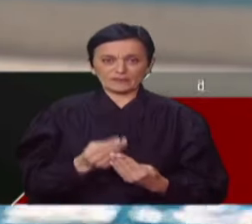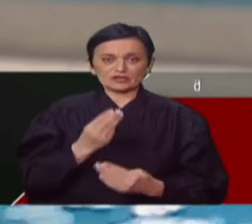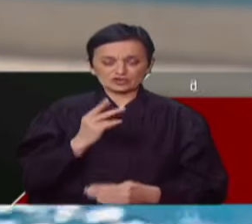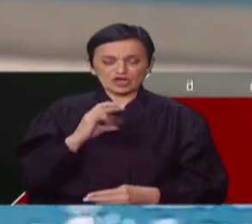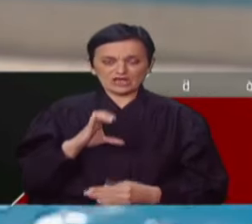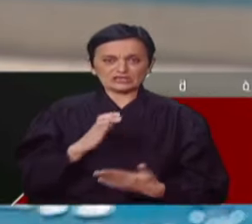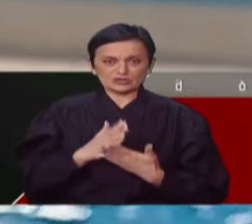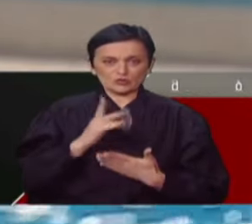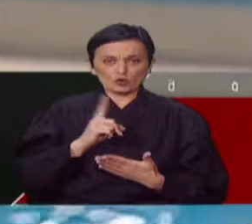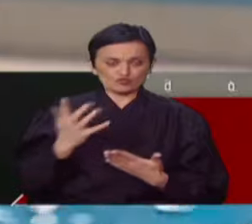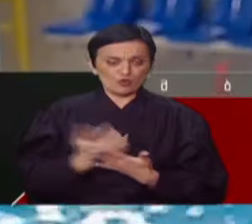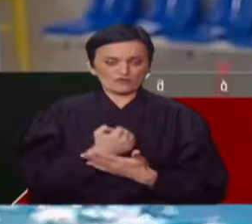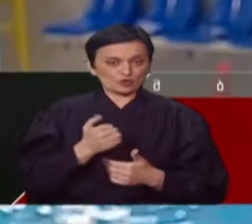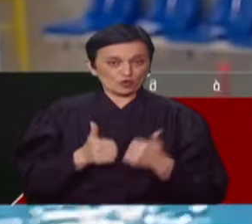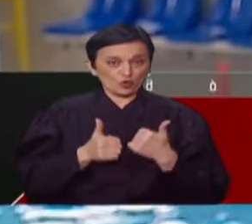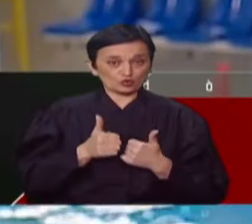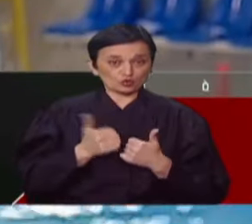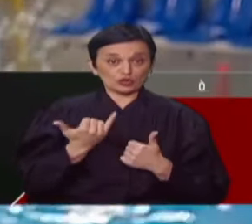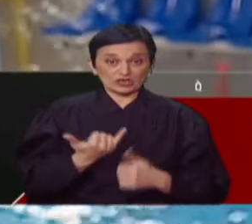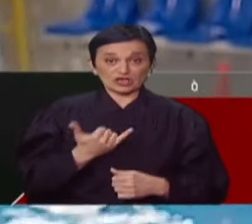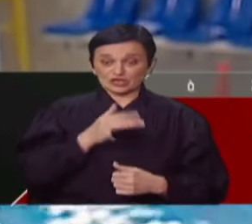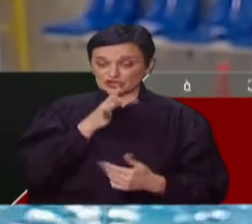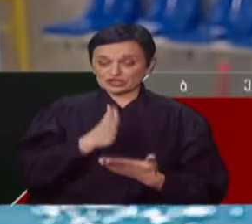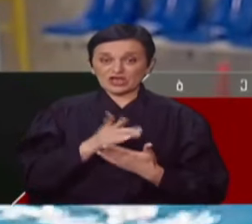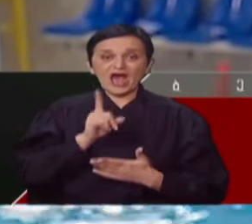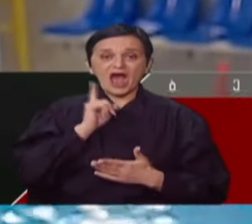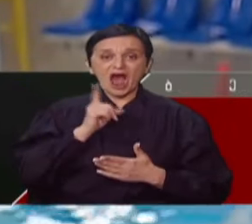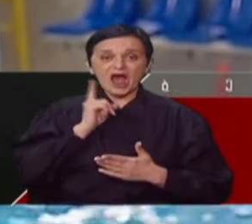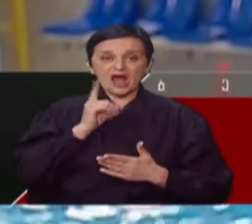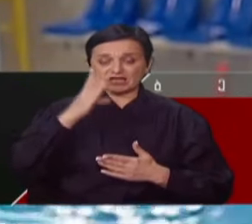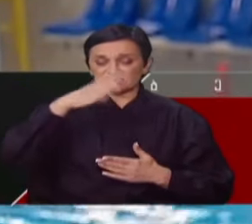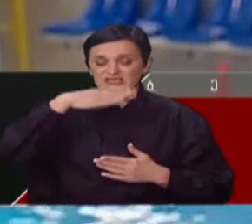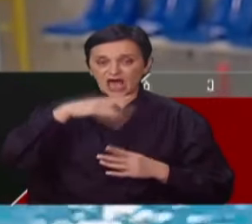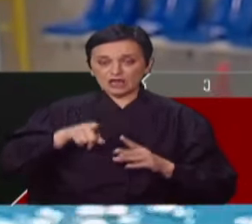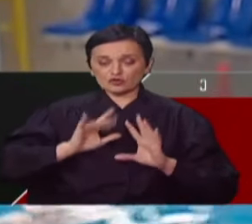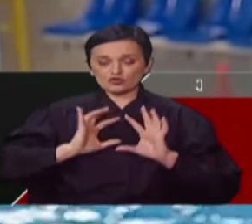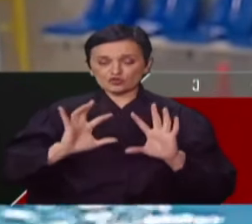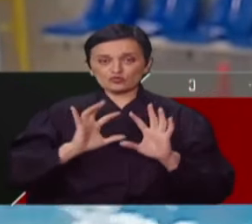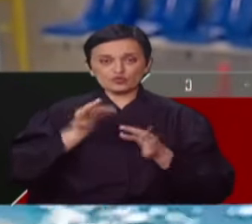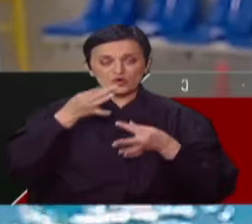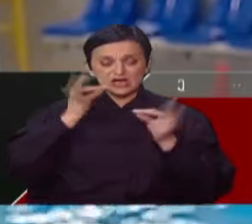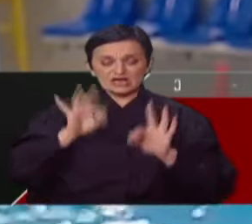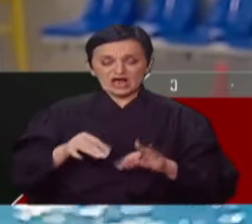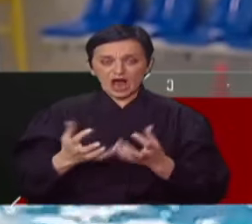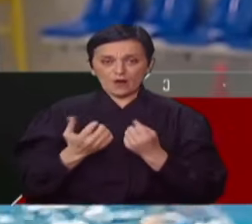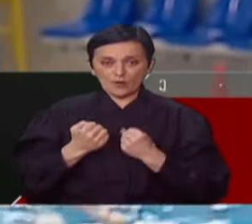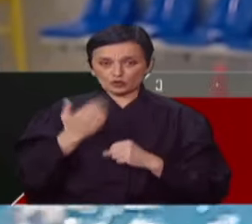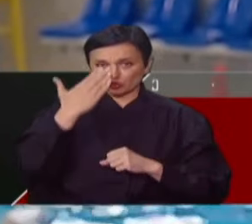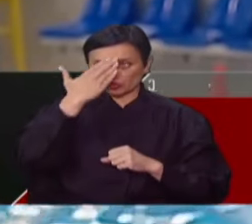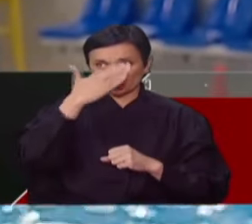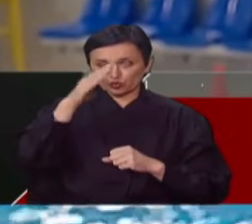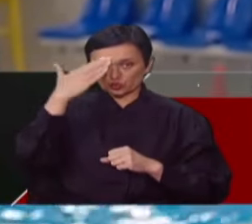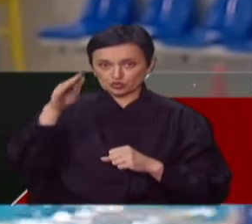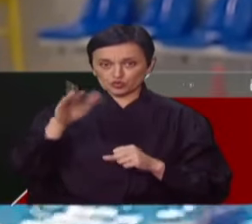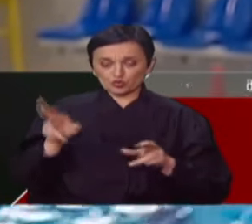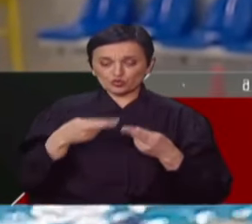შანსიც გვაქვს რომ მოვიგოთ ტურნირი. Მადგა ჯერი ახალგაზრდა წყალბურთელებისთვის რომ მიიღონ გამოცდილება უცხოურ კლუბებთან